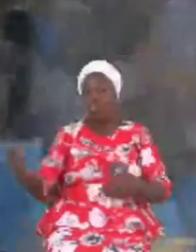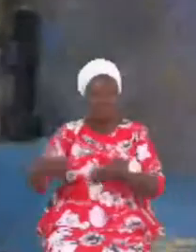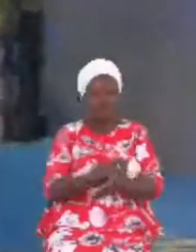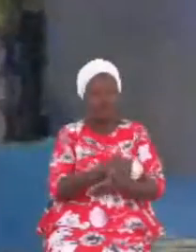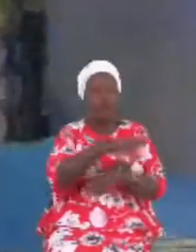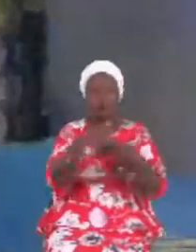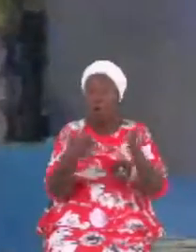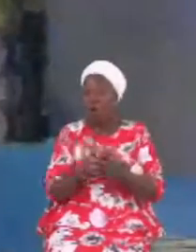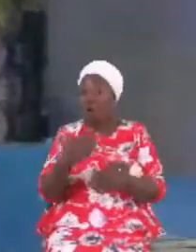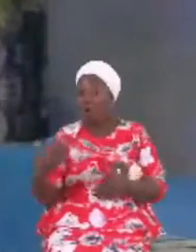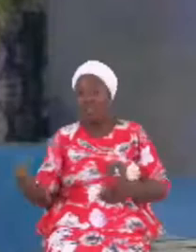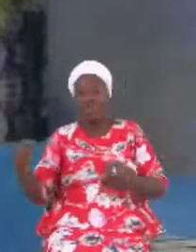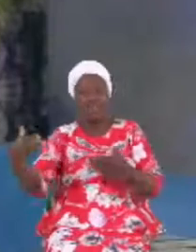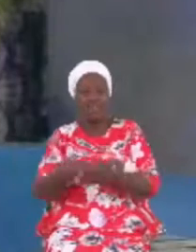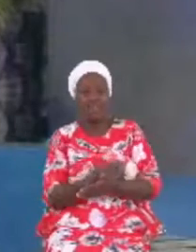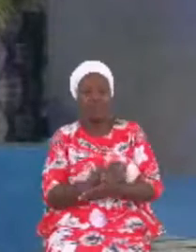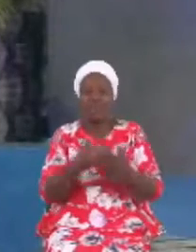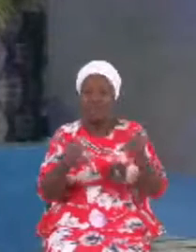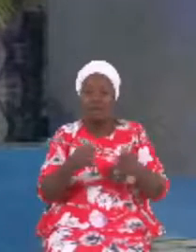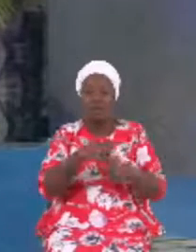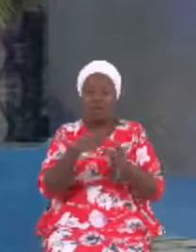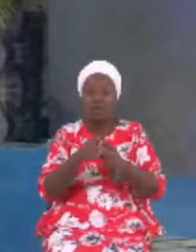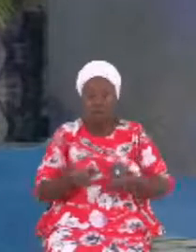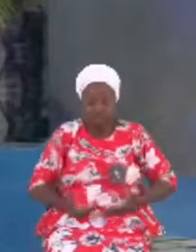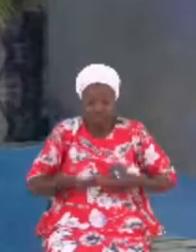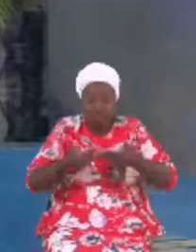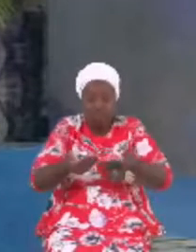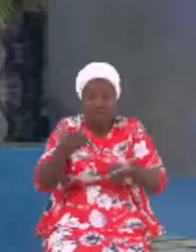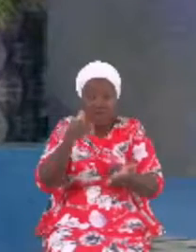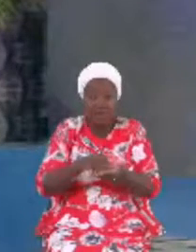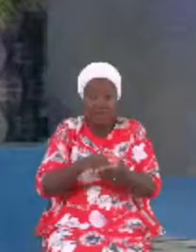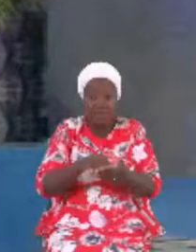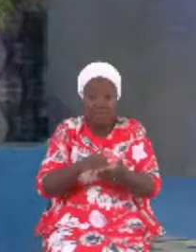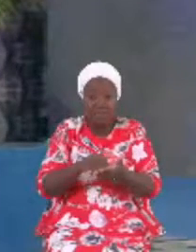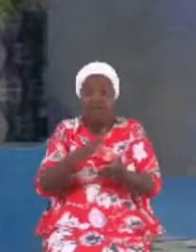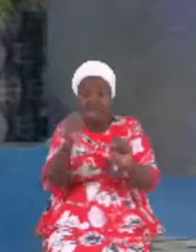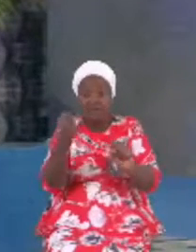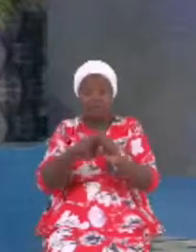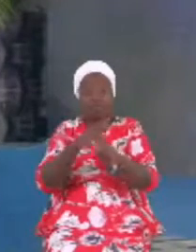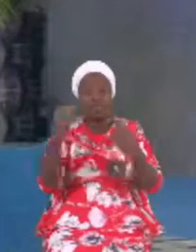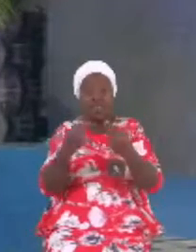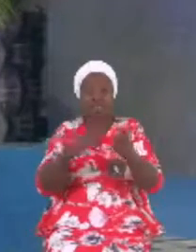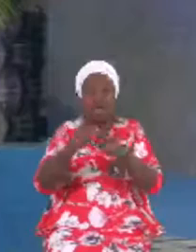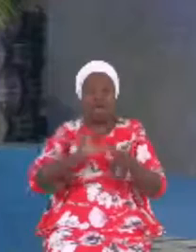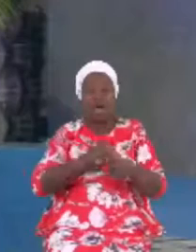choses nouvelles. Quand nous naissons de nouveau, nos cœurs, nos vies sont nouvelles.